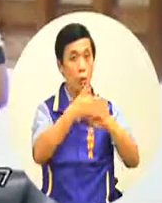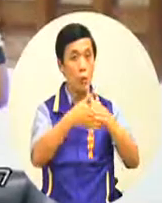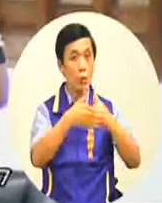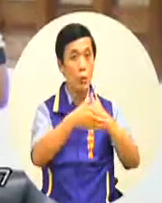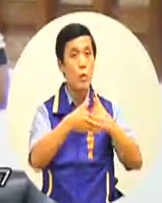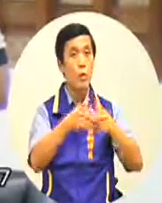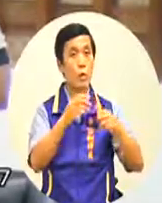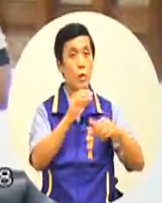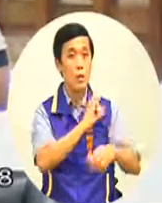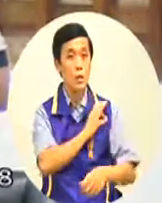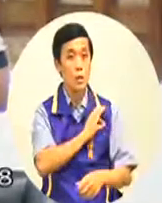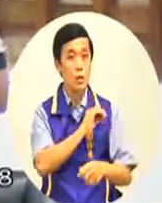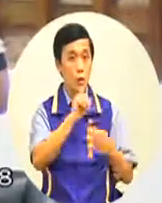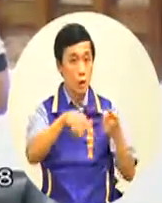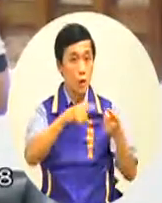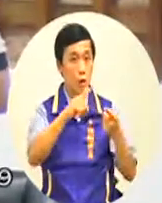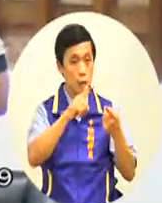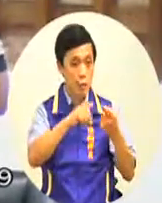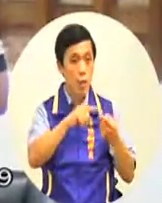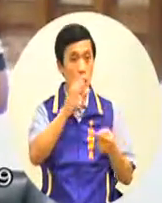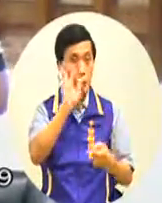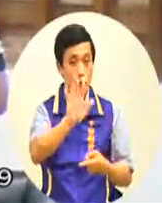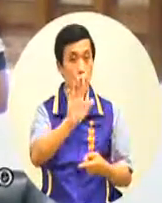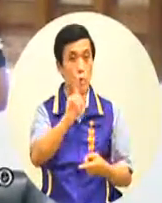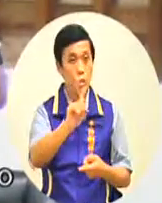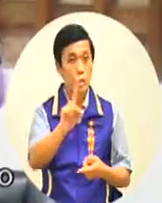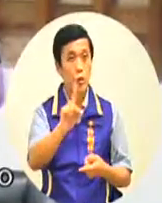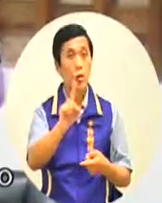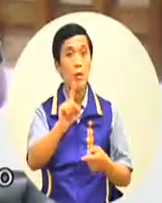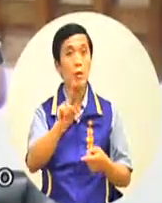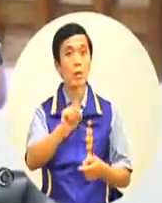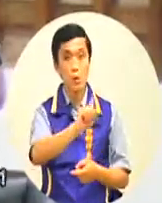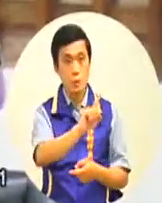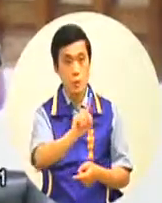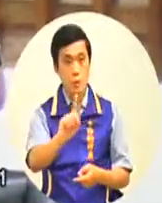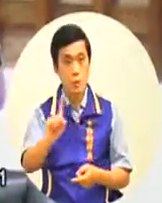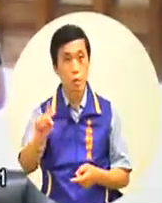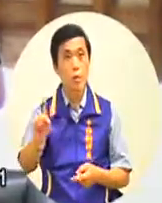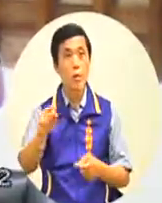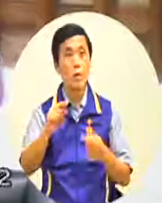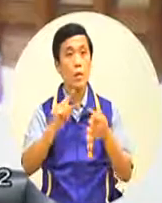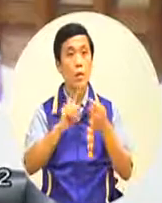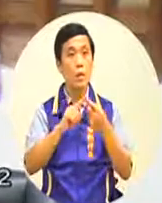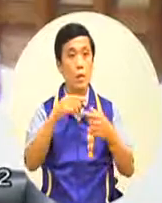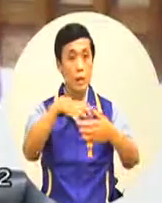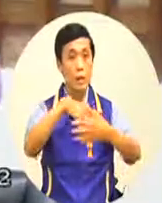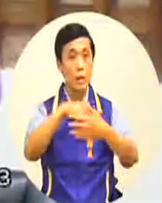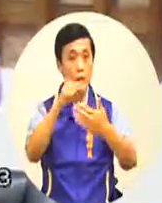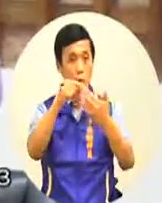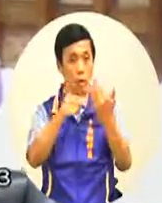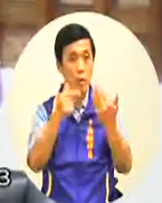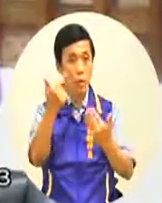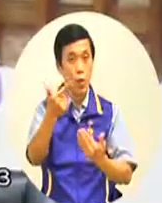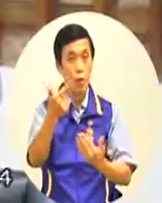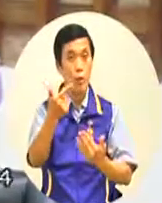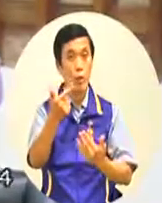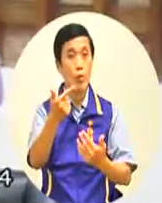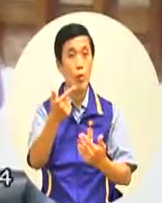有，咱的基本的急救的设备啦吼，项目的第6条，喉头